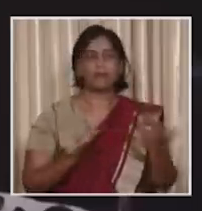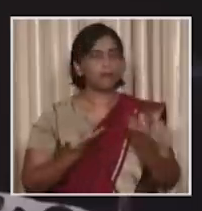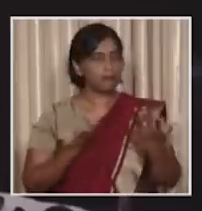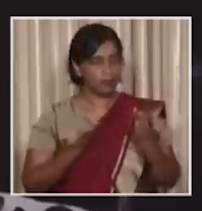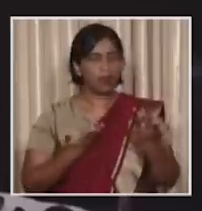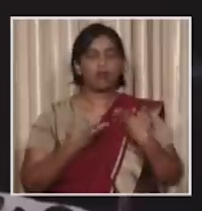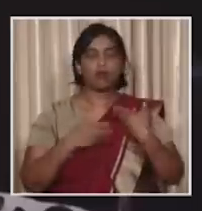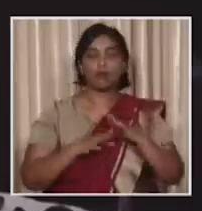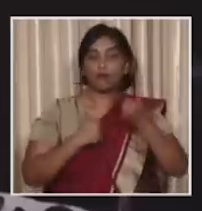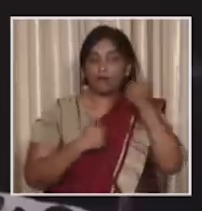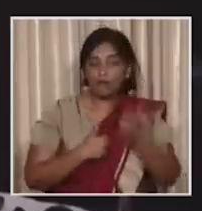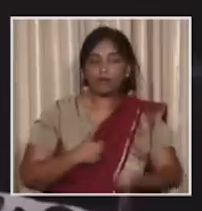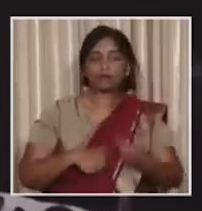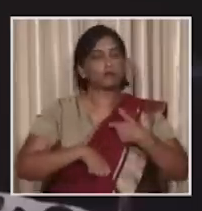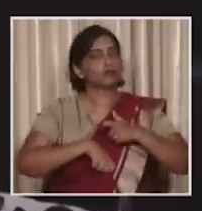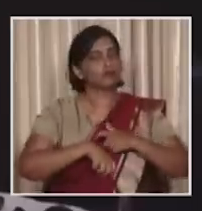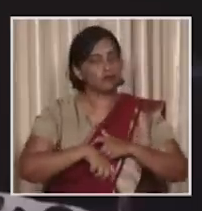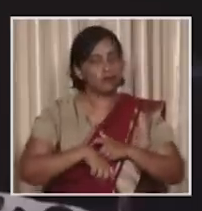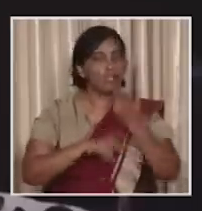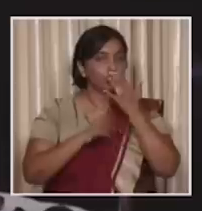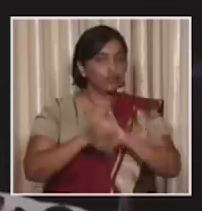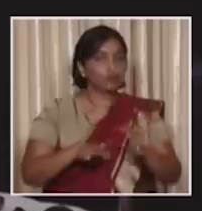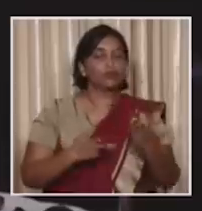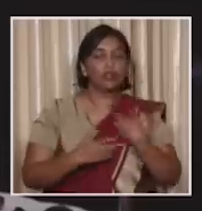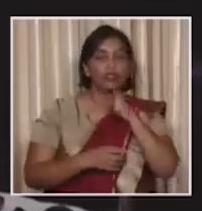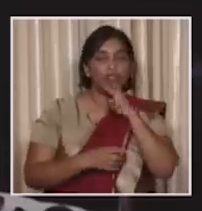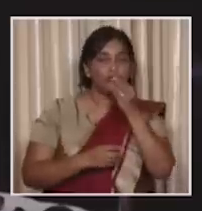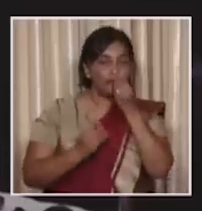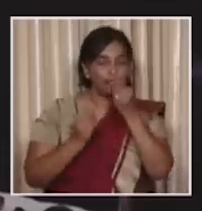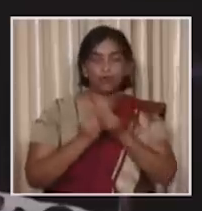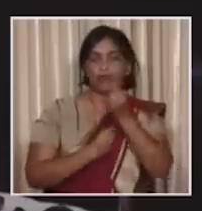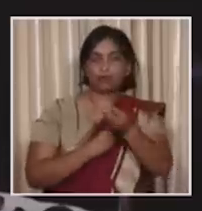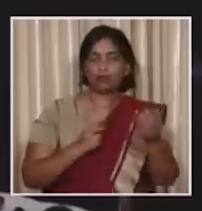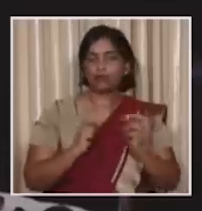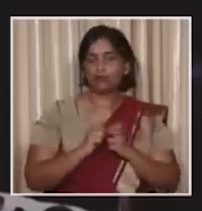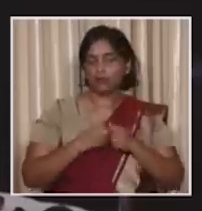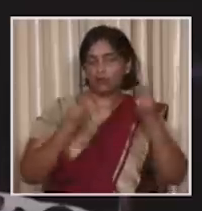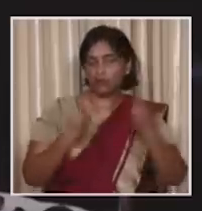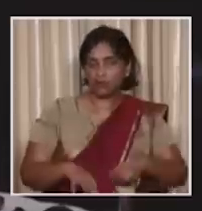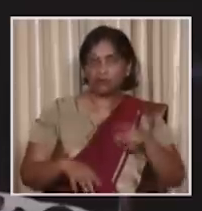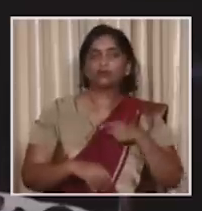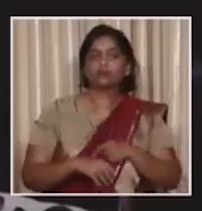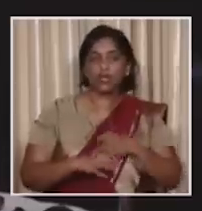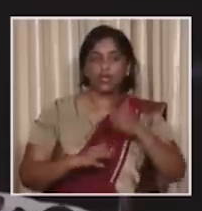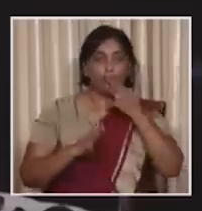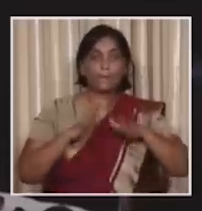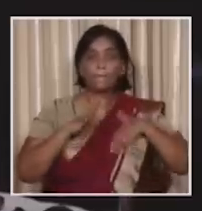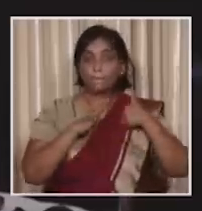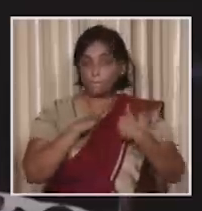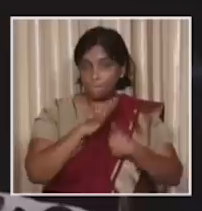මත අත්‍යවශ්‍ය මොහොතක පාසල් දිවාහාර වැඩපිළිවෙල බිඳවැටීමේ අවධානමක් ඇති බව